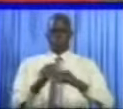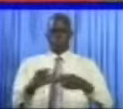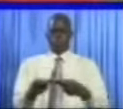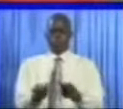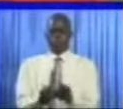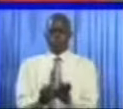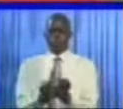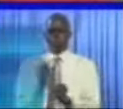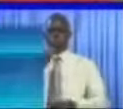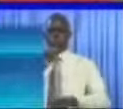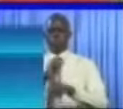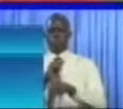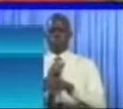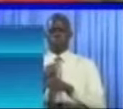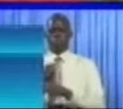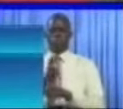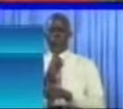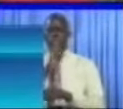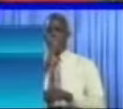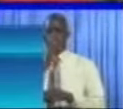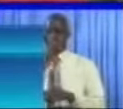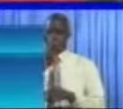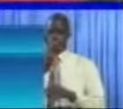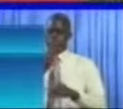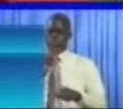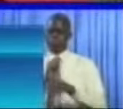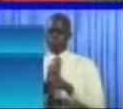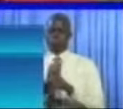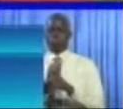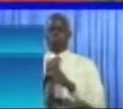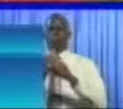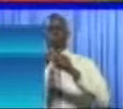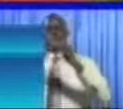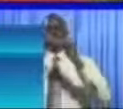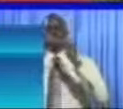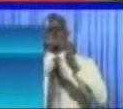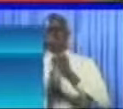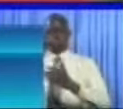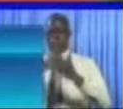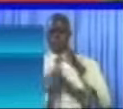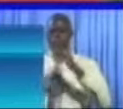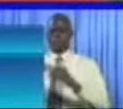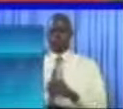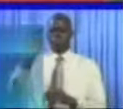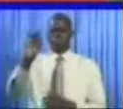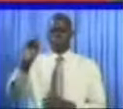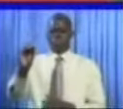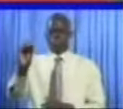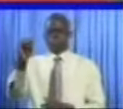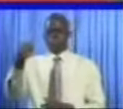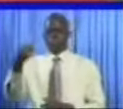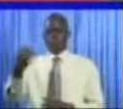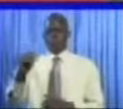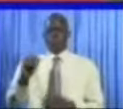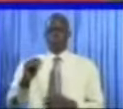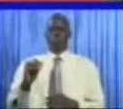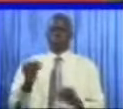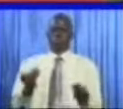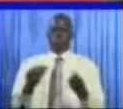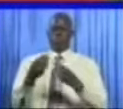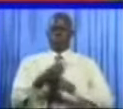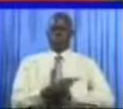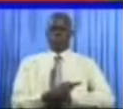Les travaux sont en cours d'exécution. Nous sommes à peu près à un taux d'exécution de 80%. Et notre date